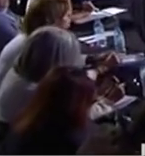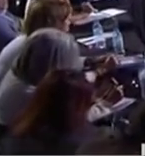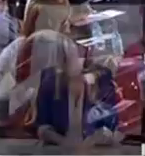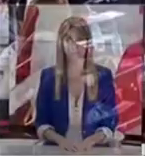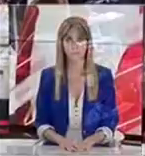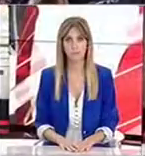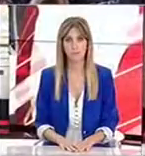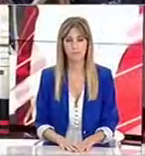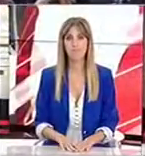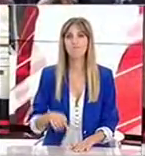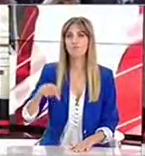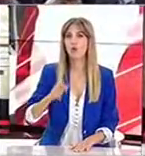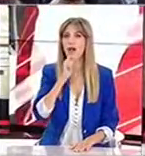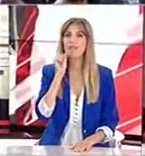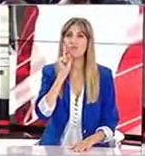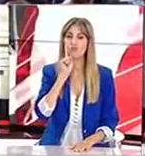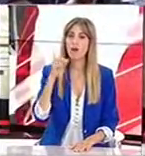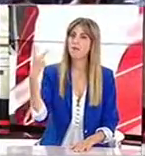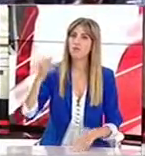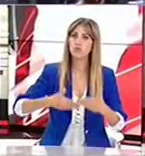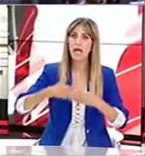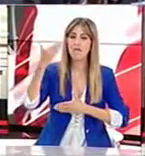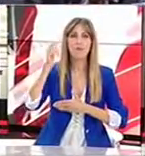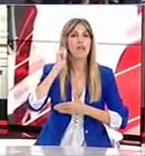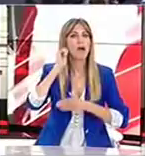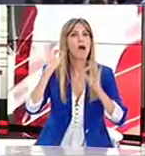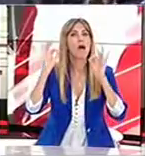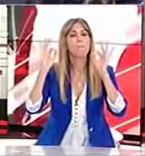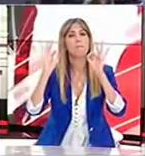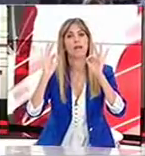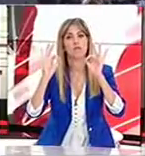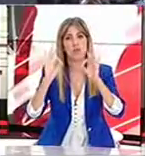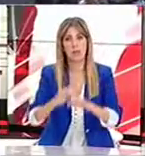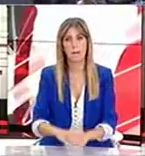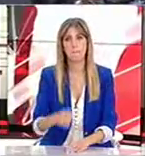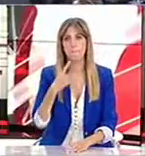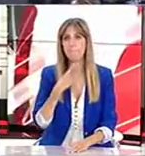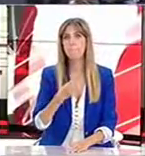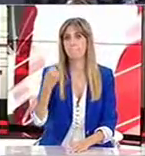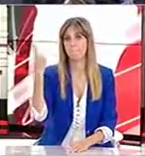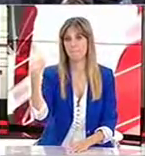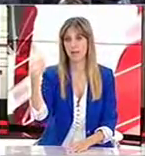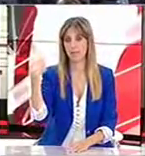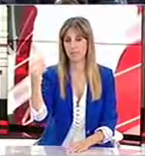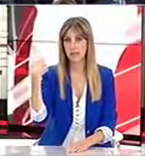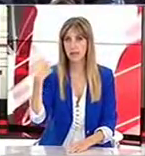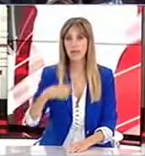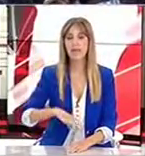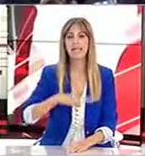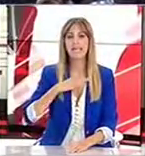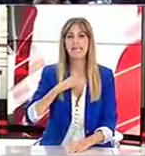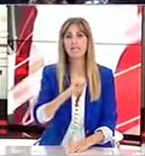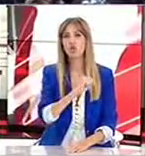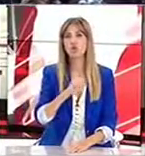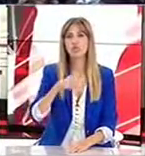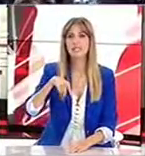Κρατικοποιήσατε τον ΟΑΣΤ, τοποθετήσατε μάλιστα ένα έμπειρο στέλεχό σας, τον κύριο Στέλιο Παπά, επικεφαλής. Έγιναν πολλά στον οργανισμό, με